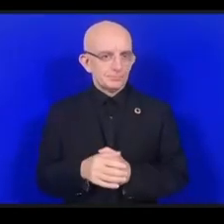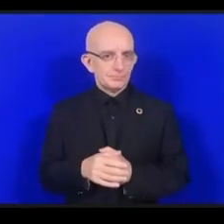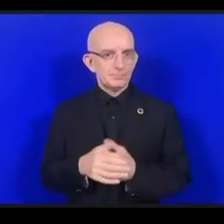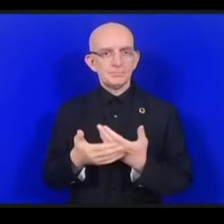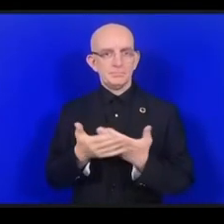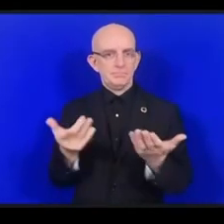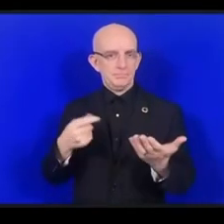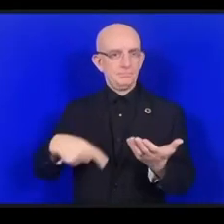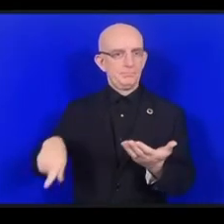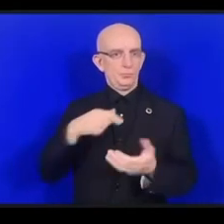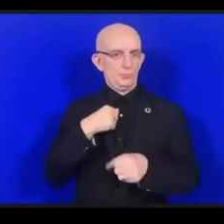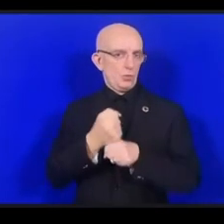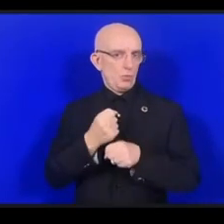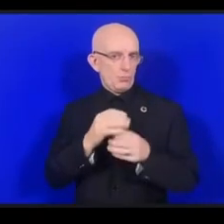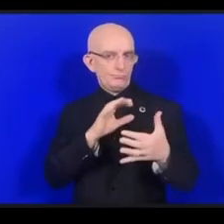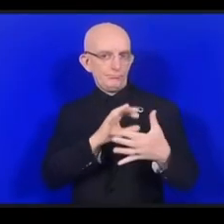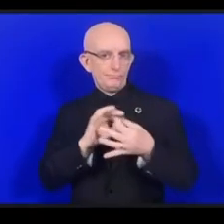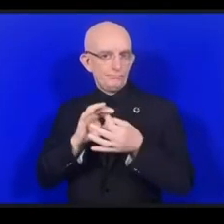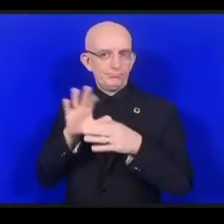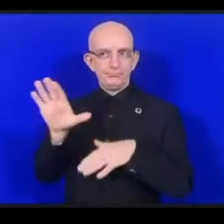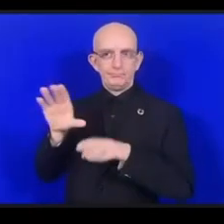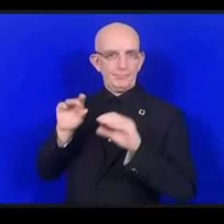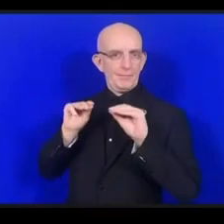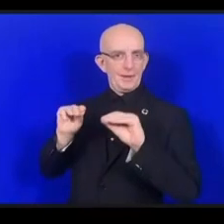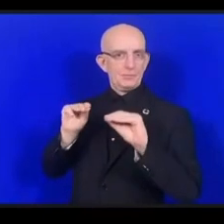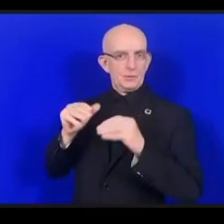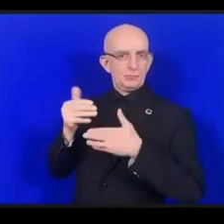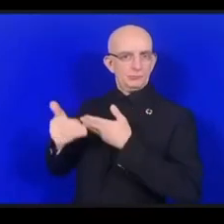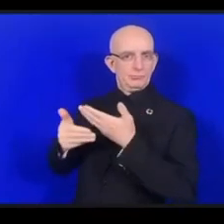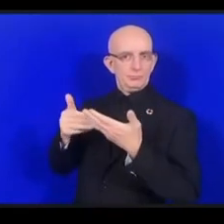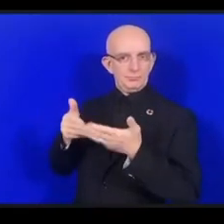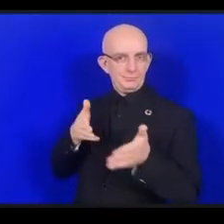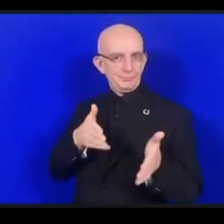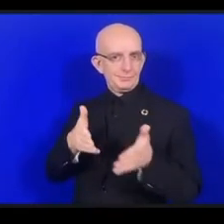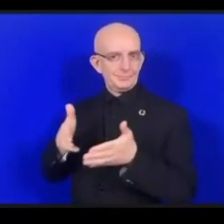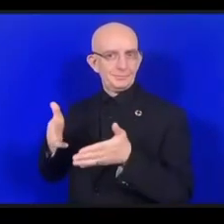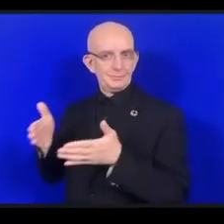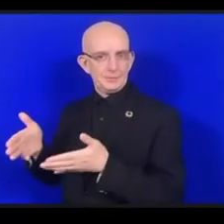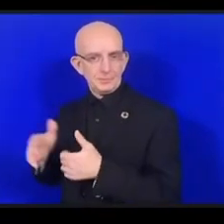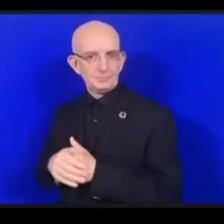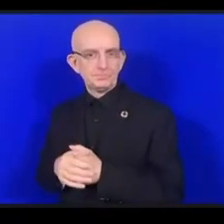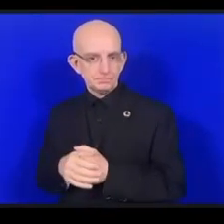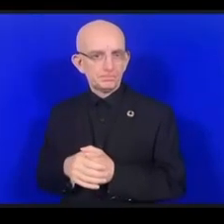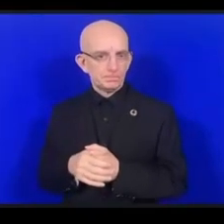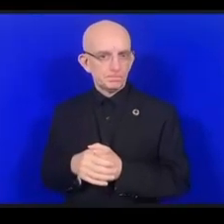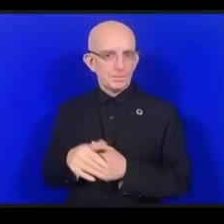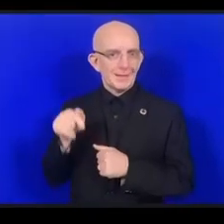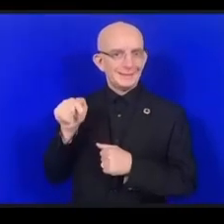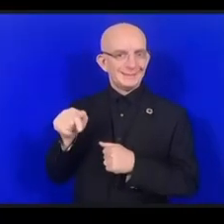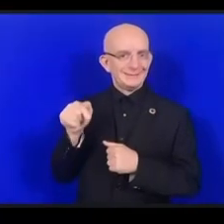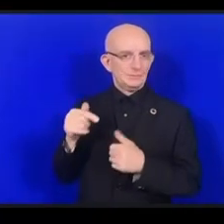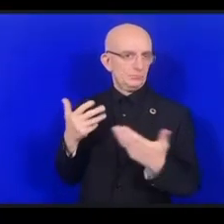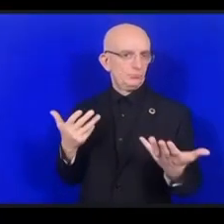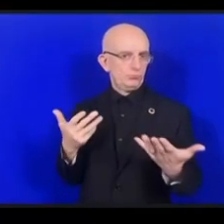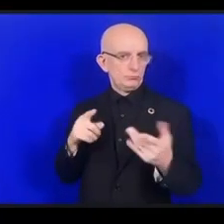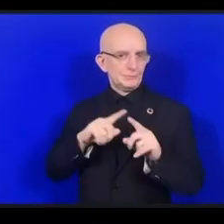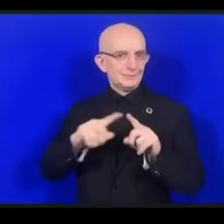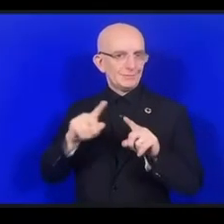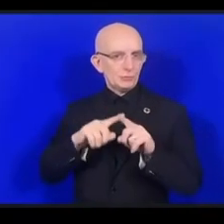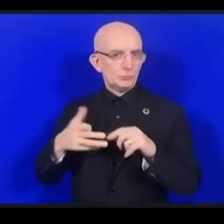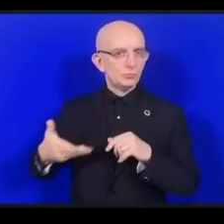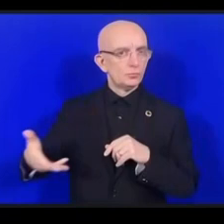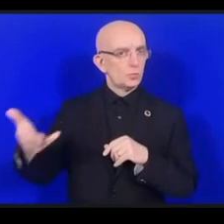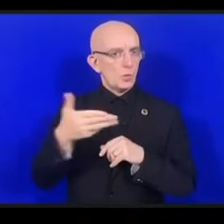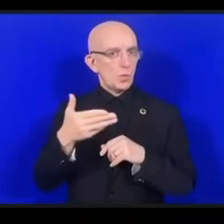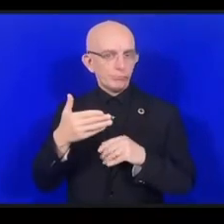们在教育资源的开发当中呢，在帮助教育工作者提供这样的教育资源。我们不光要